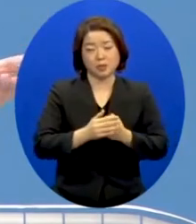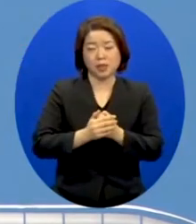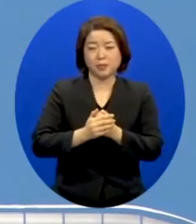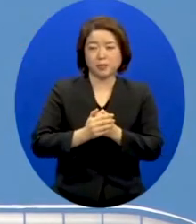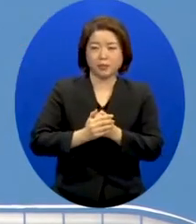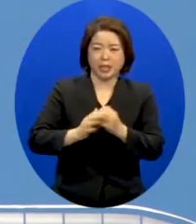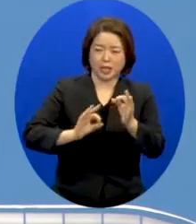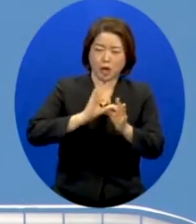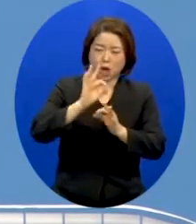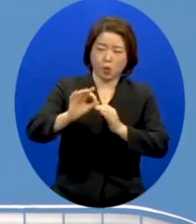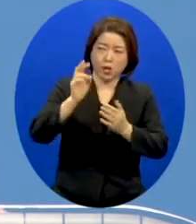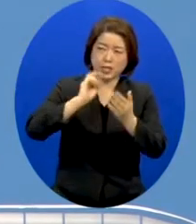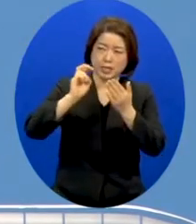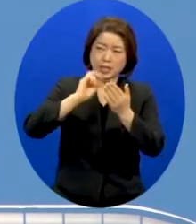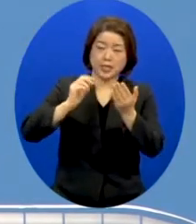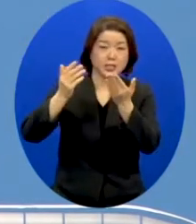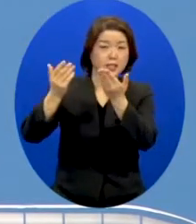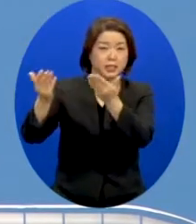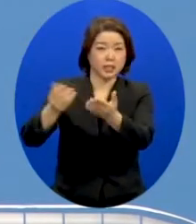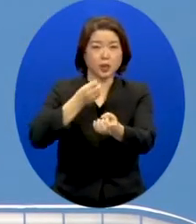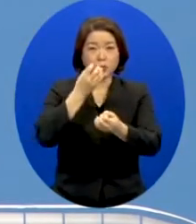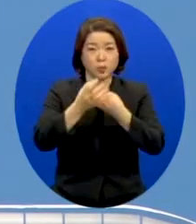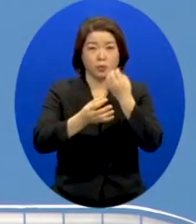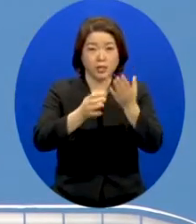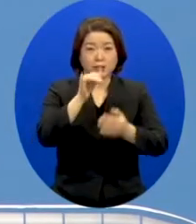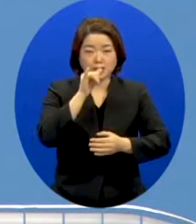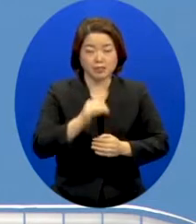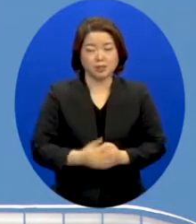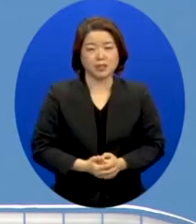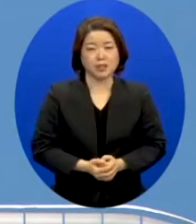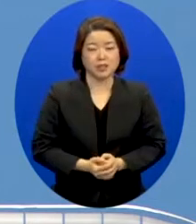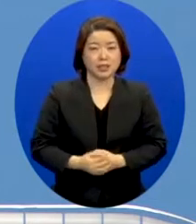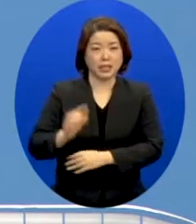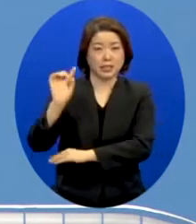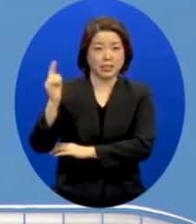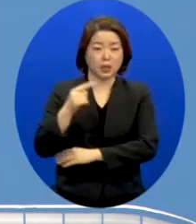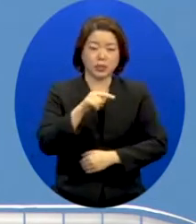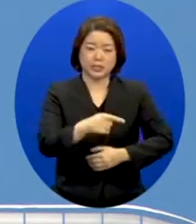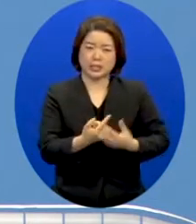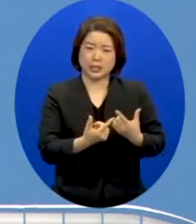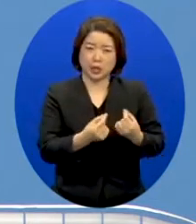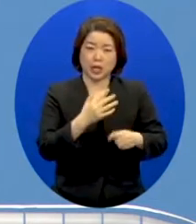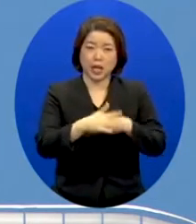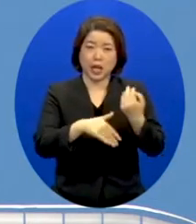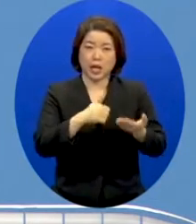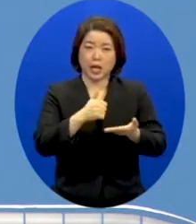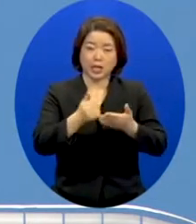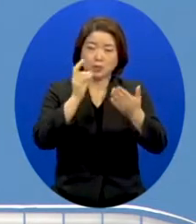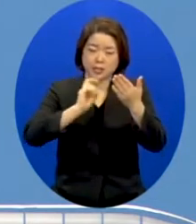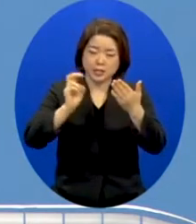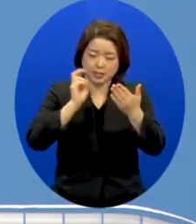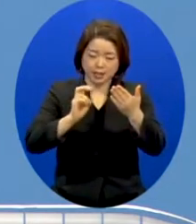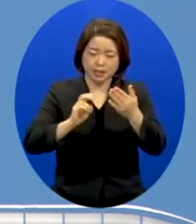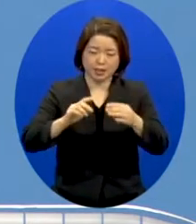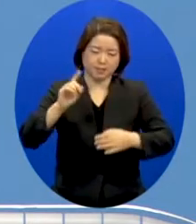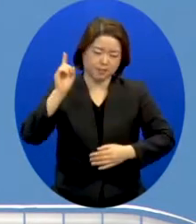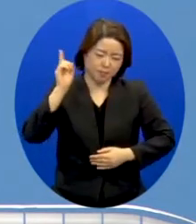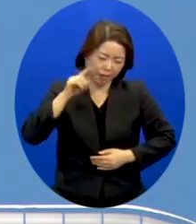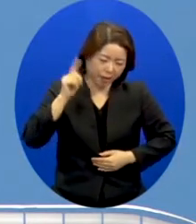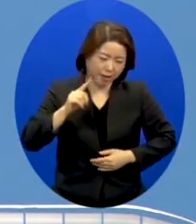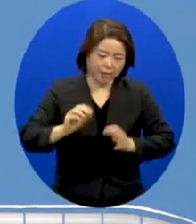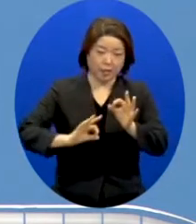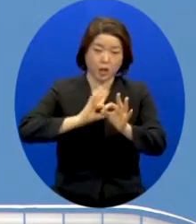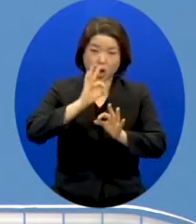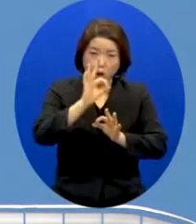잔 응하겠다 고 그렇게 고백합니다 다윗이 이렇게 하나님을 찬양하게 따고 그것도 날마다 영원히 자녀 가겠다고